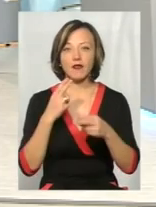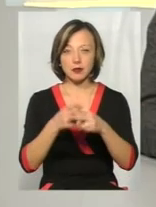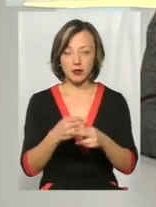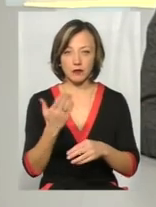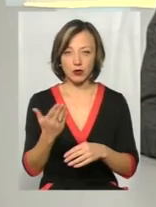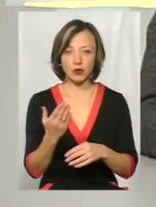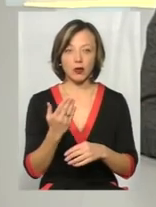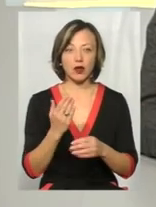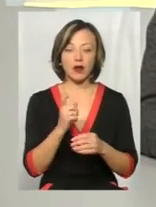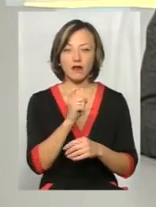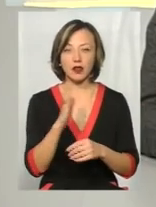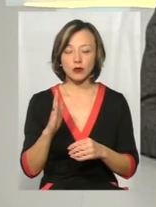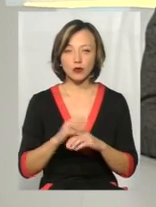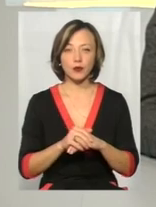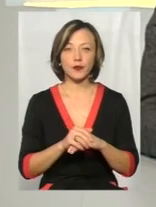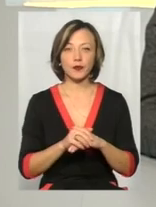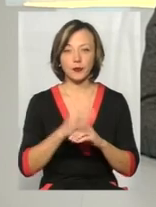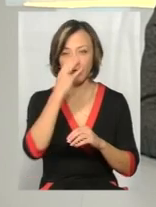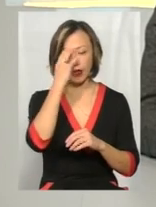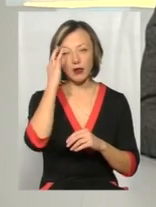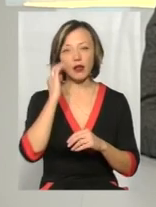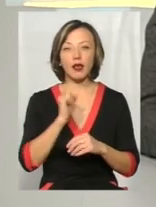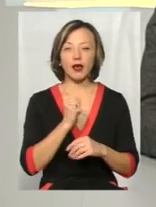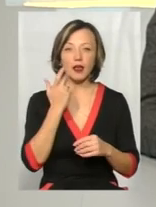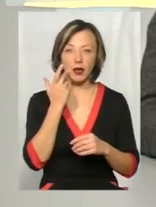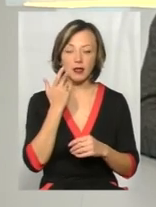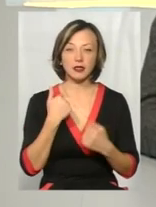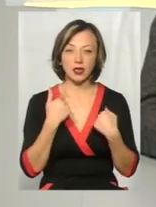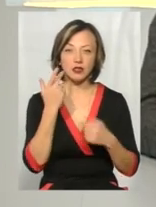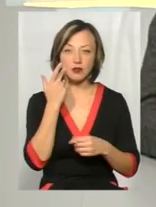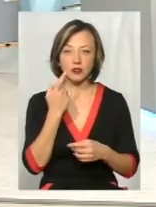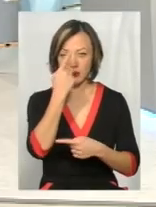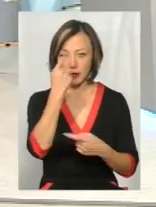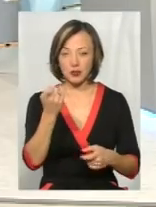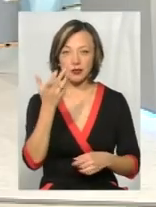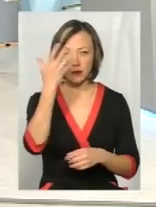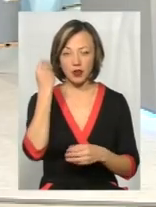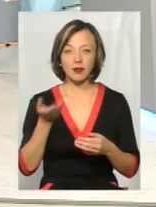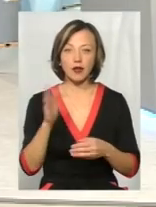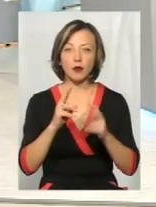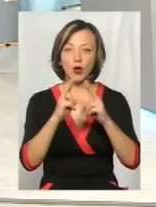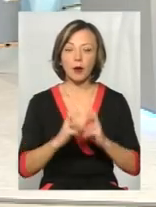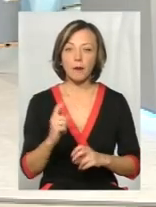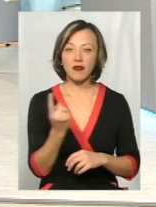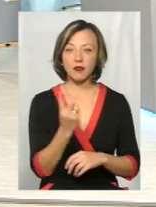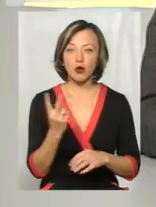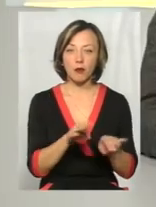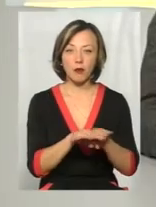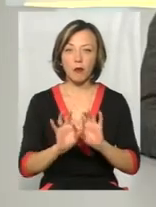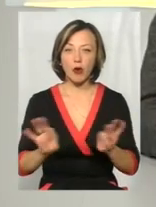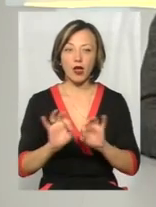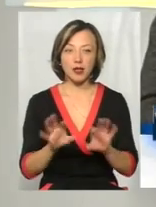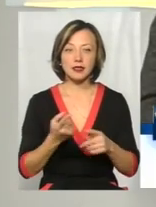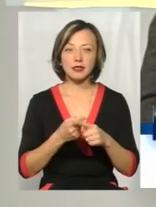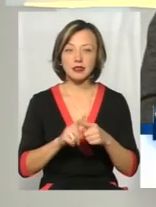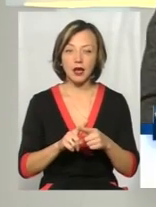на хвилиночку. Давайте все ж таки, тому що я завжди, але сьогодні чомусь забув навіть вас попередити. Давайте будемо розглядати первинна, вторинна, пояснюйте там. Первинна – це